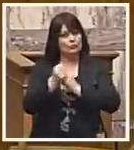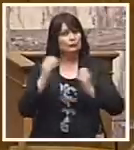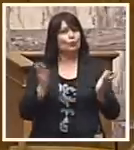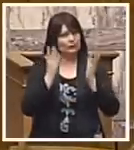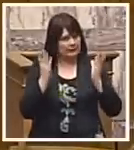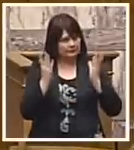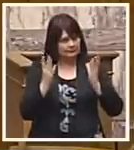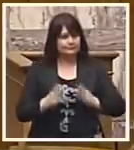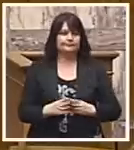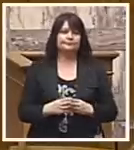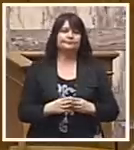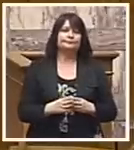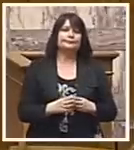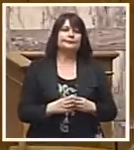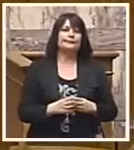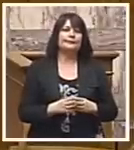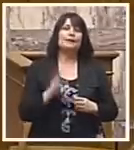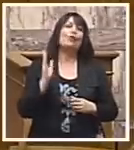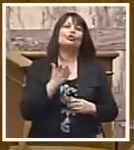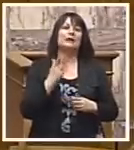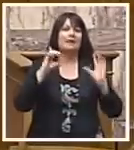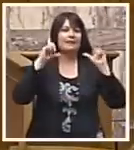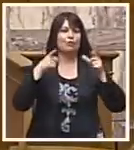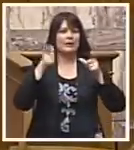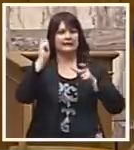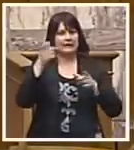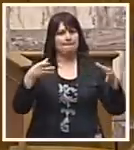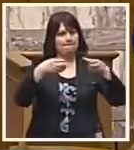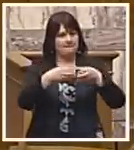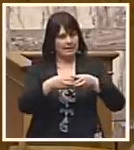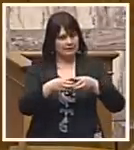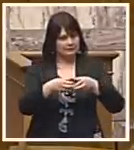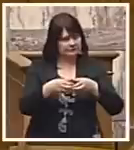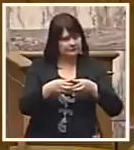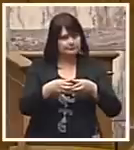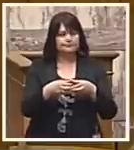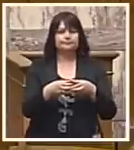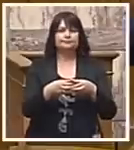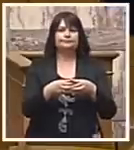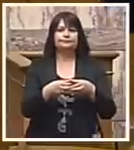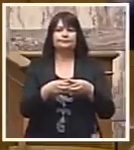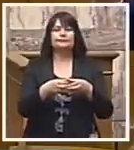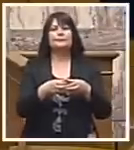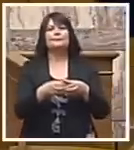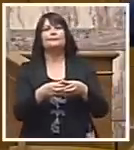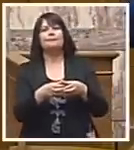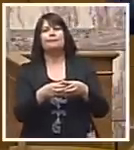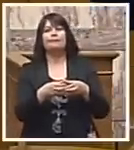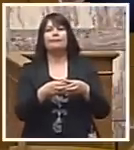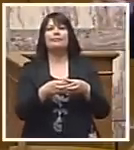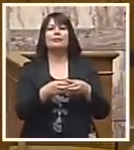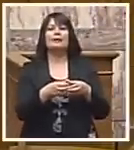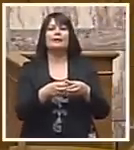κάθε φορά που μια παράταξη δημοκρατική, μια παράταξη που εκπροσωπούσε άλλα στρώματα